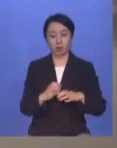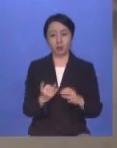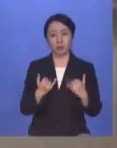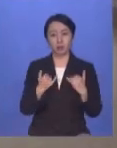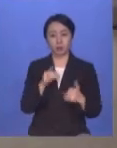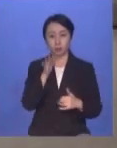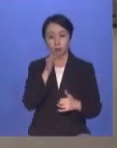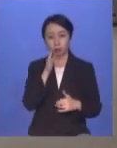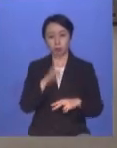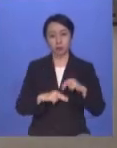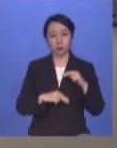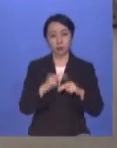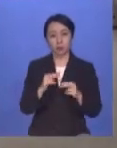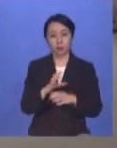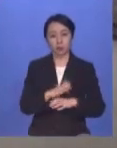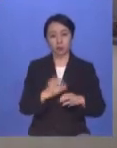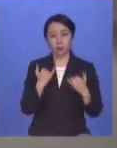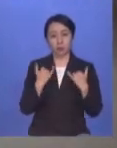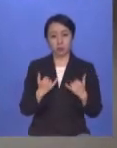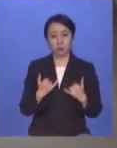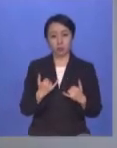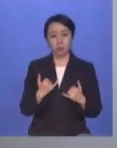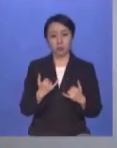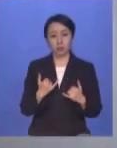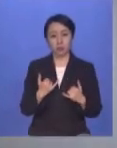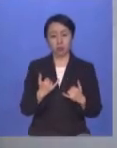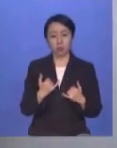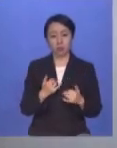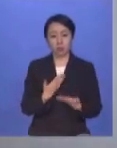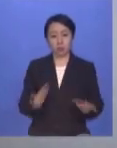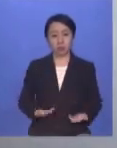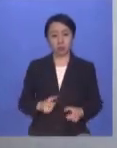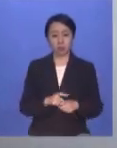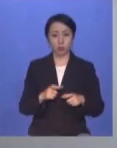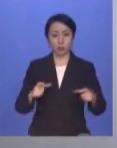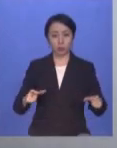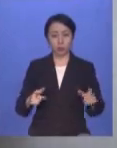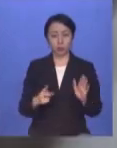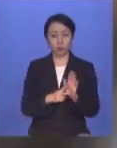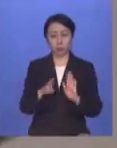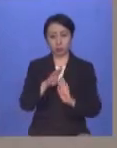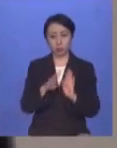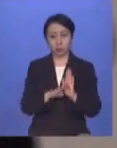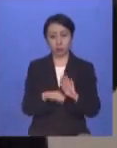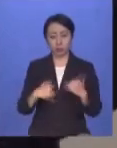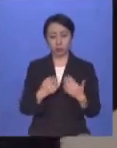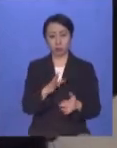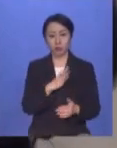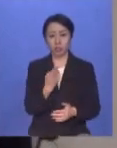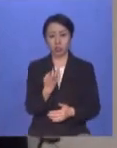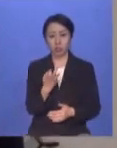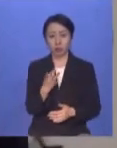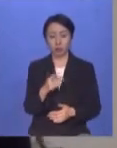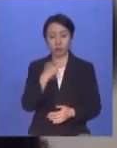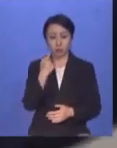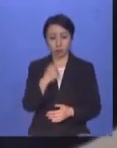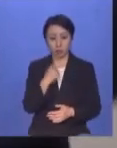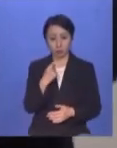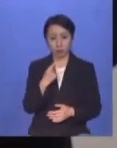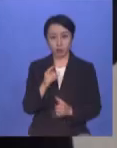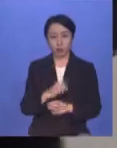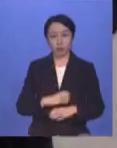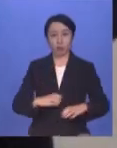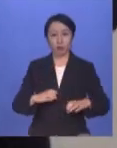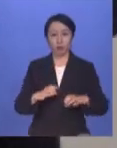Олар тасқын салдарын жойып жатыр. Қазіргі таңда зардап шеккен тұрғындарға 236 баспана пайдалануға берілді. Қанат Шарлапаевтың айтуынша, өңірде